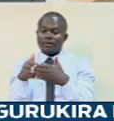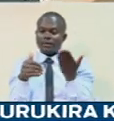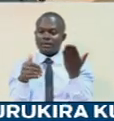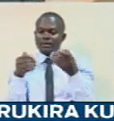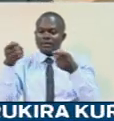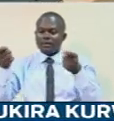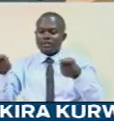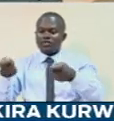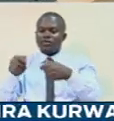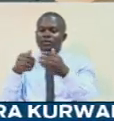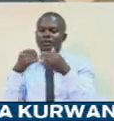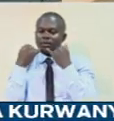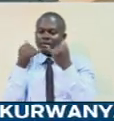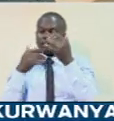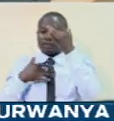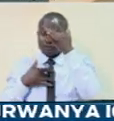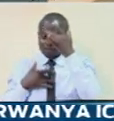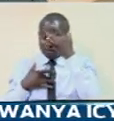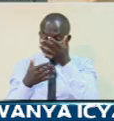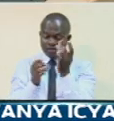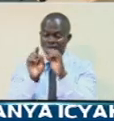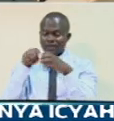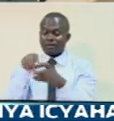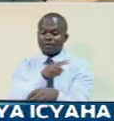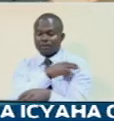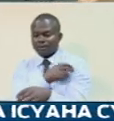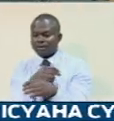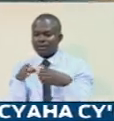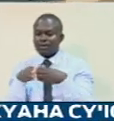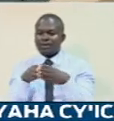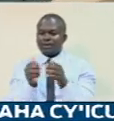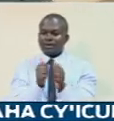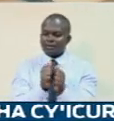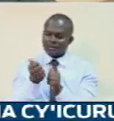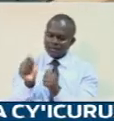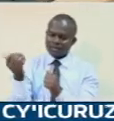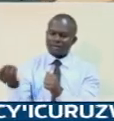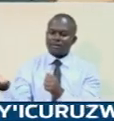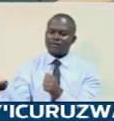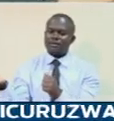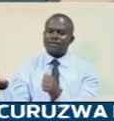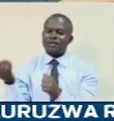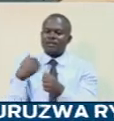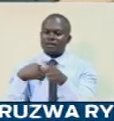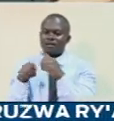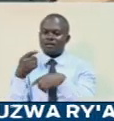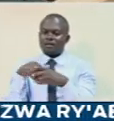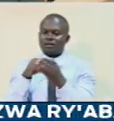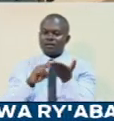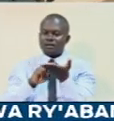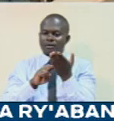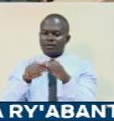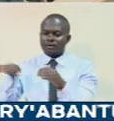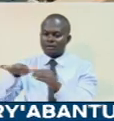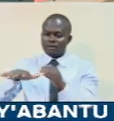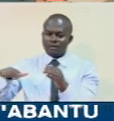bakiraguza bakaba bamubwira bati indwara urwaye genda uzivuza ari ukuryamanye na kariya kana mvuge ngo kakamuga niyo mvugo bakoresha ko kwa